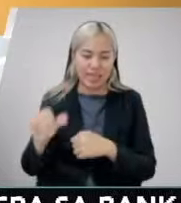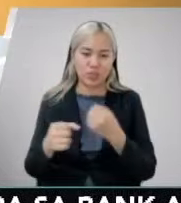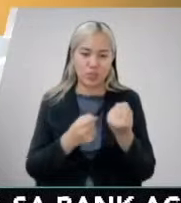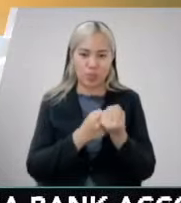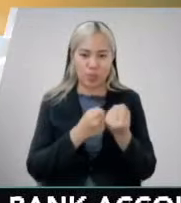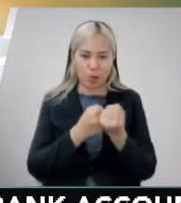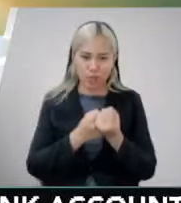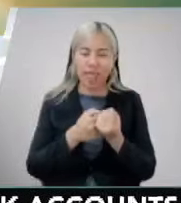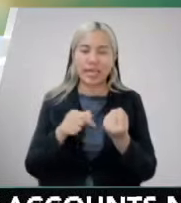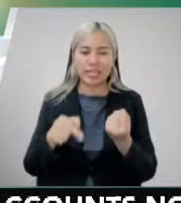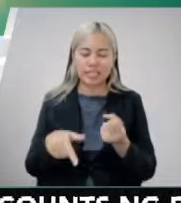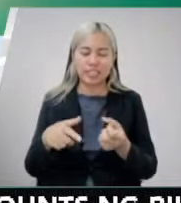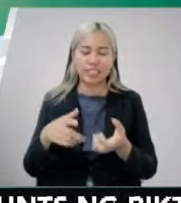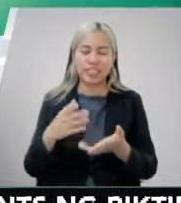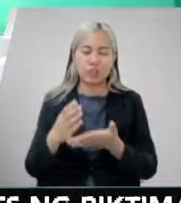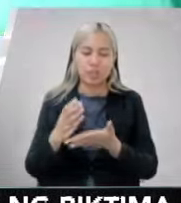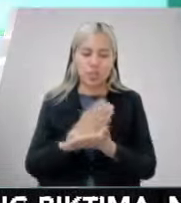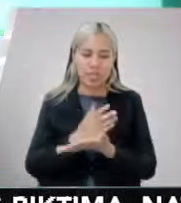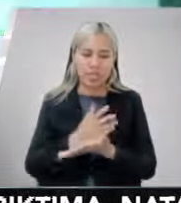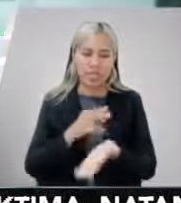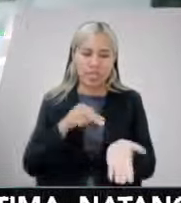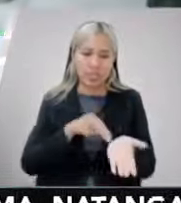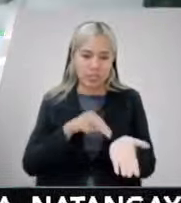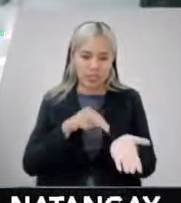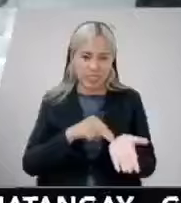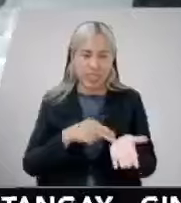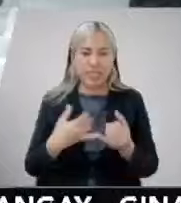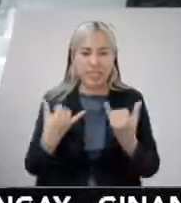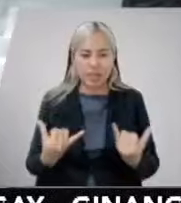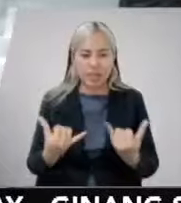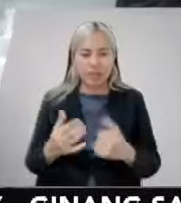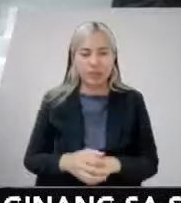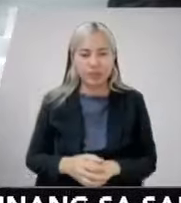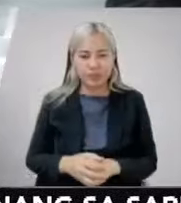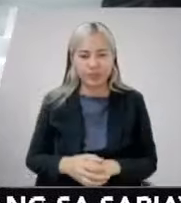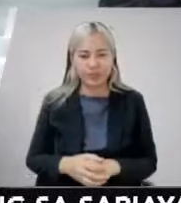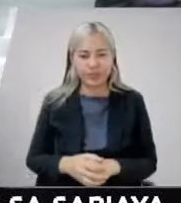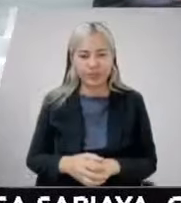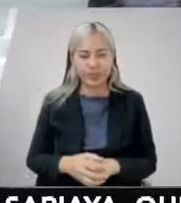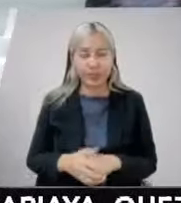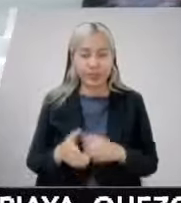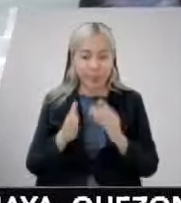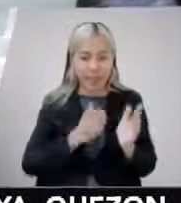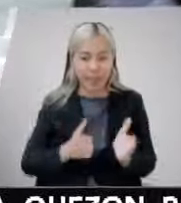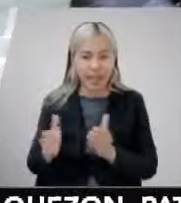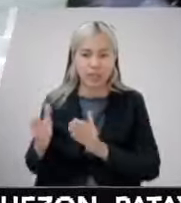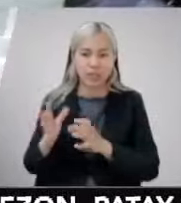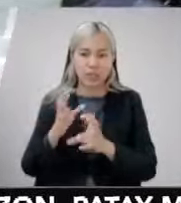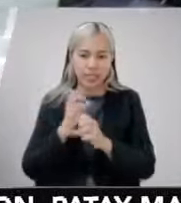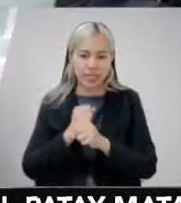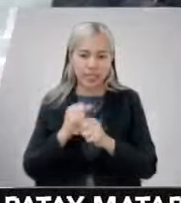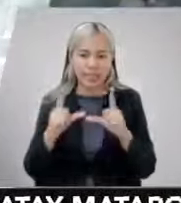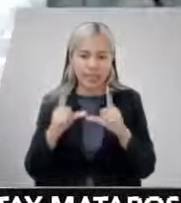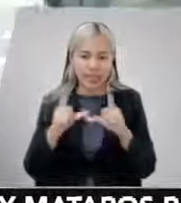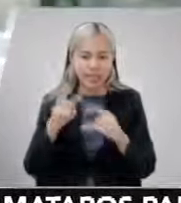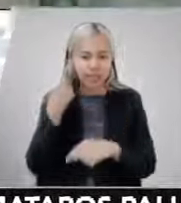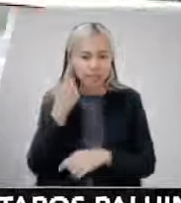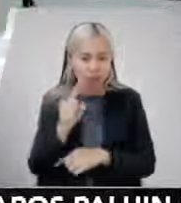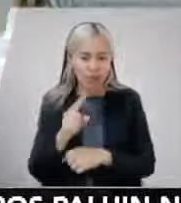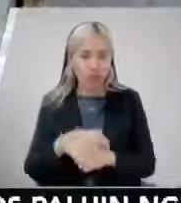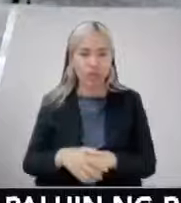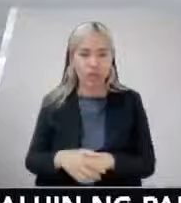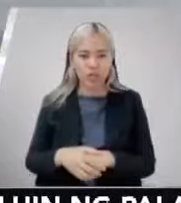kursong nursing. Para masuklian ang punerarya ng pamilya, plano ni Mike na kumuha ng lisensya para maging